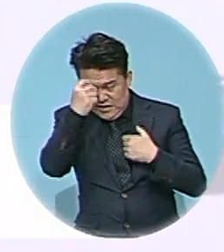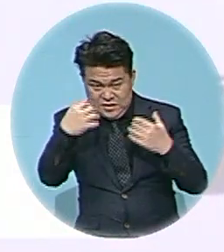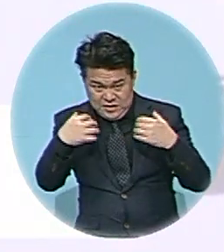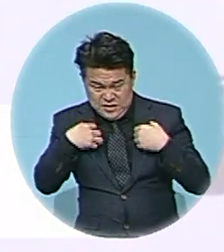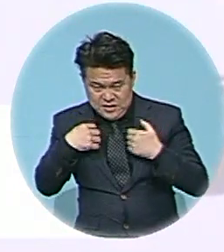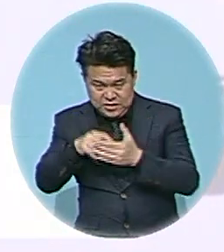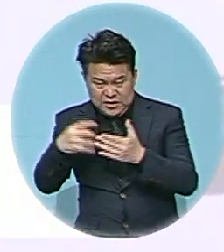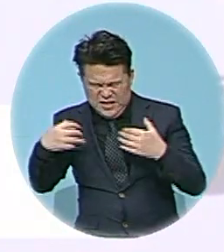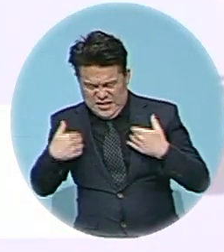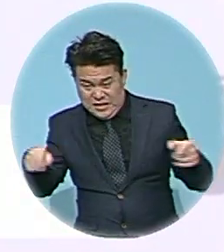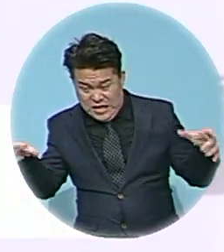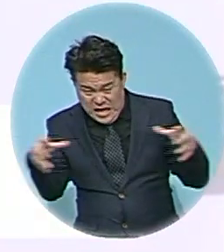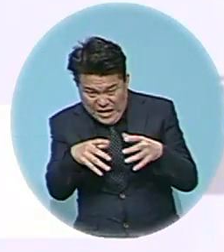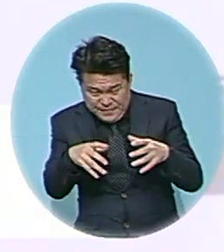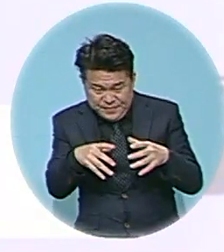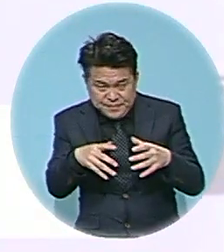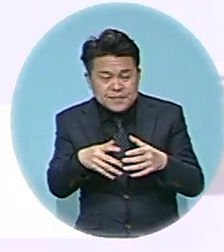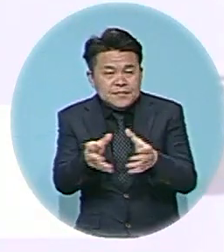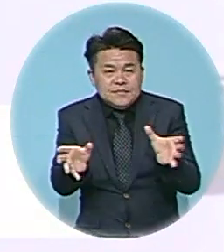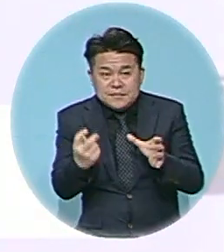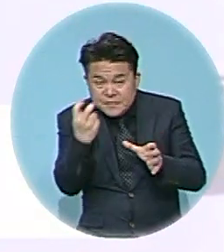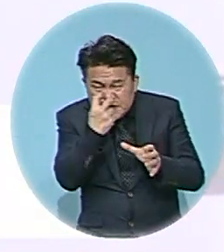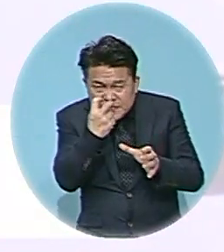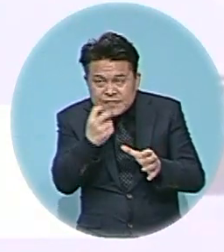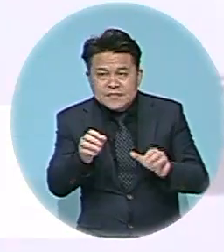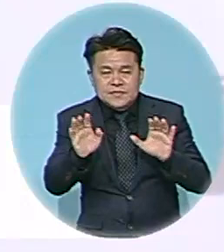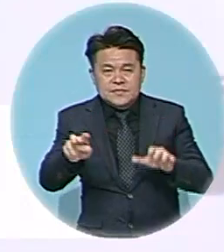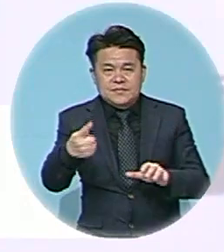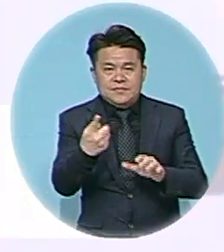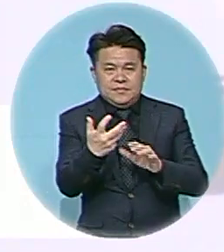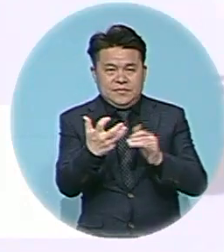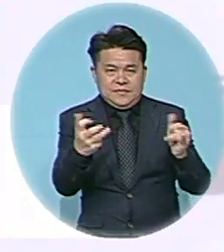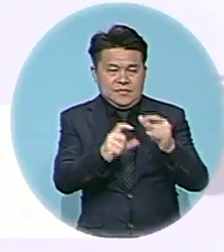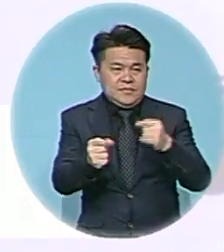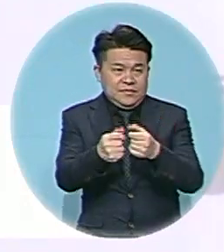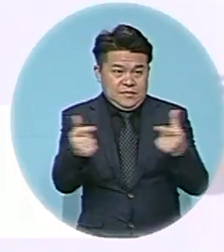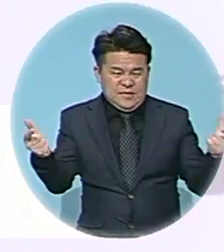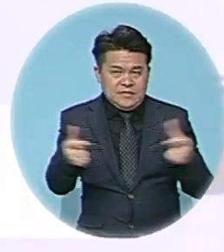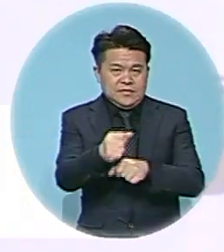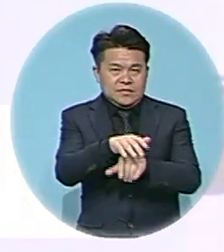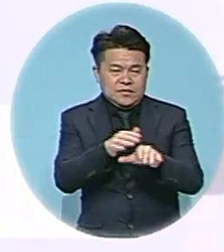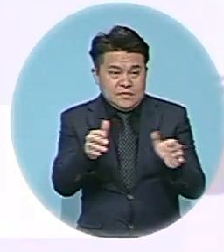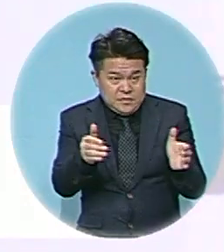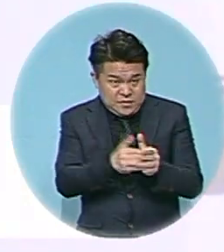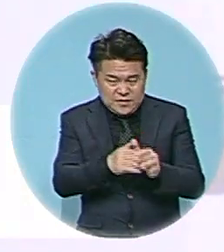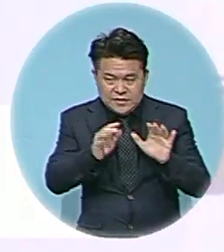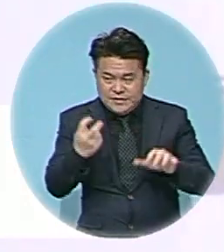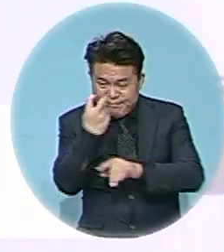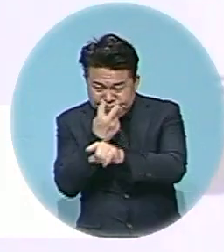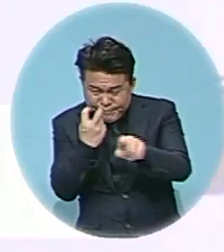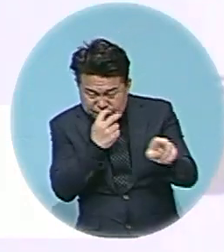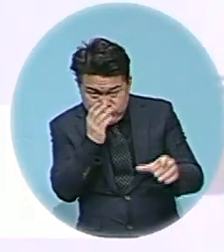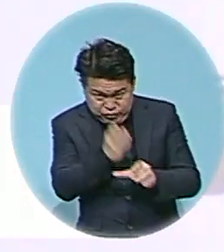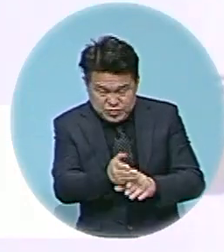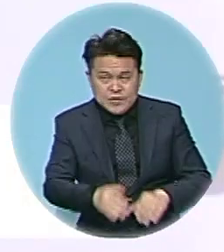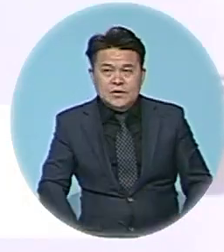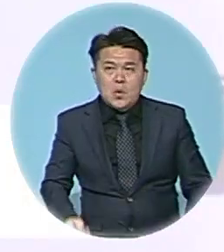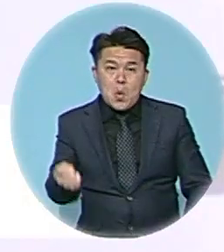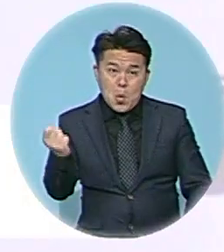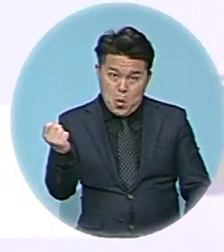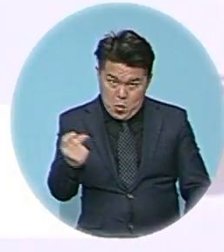참여한 정부 합동 단속반을 180명으로 늘려 구성하여 현재 단속을 실시하고 있습니다.